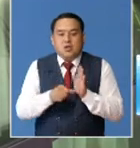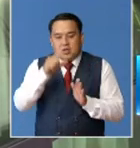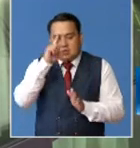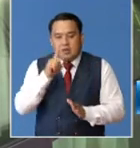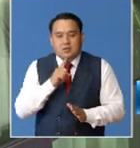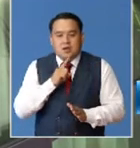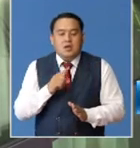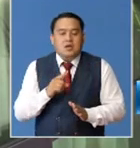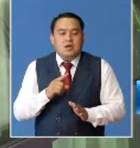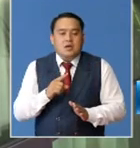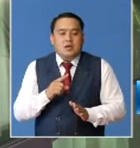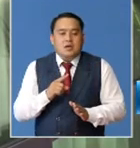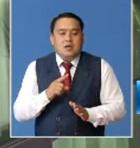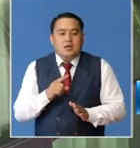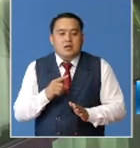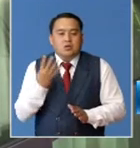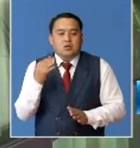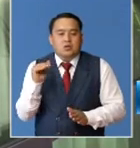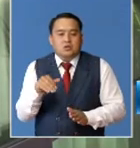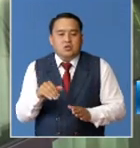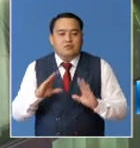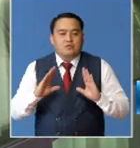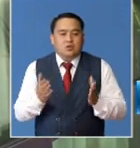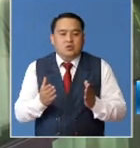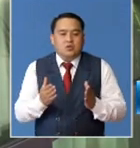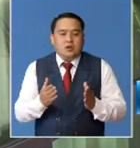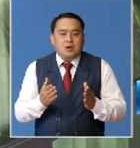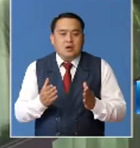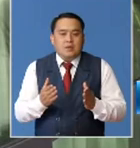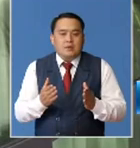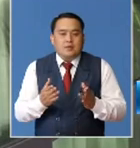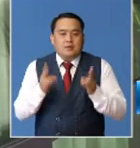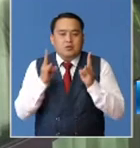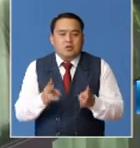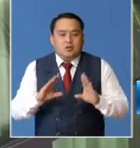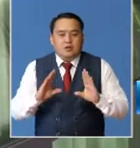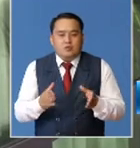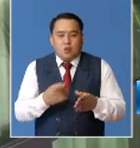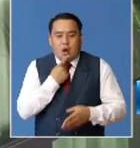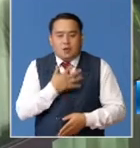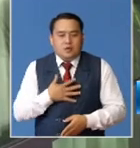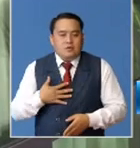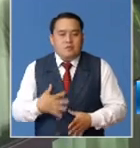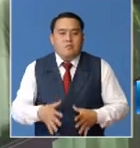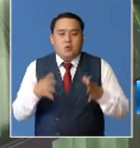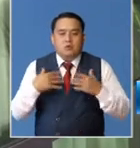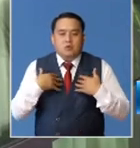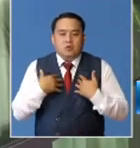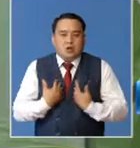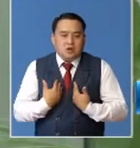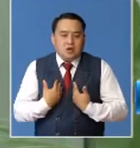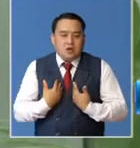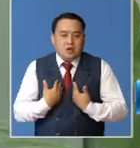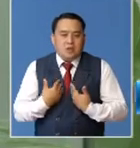более 4000 случаев производственного травматизма, из них, к большому сожалению, 50